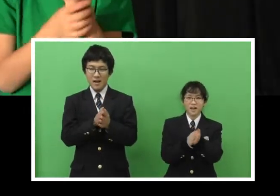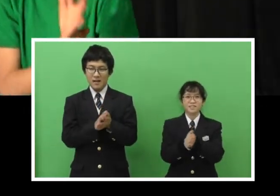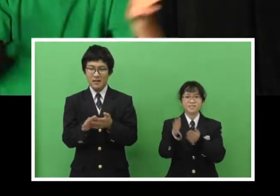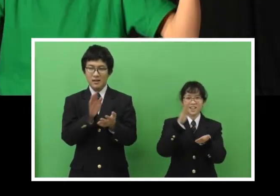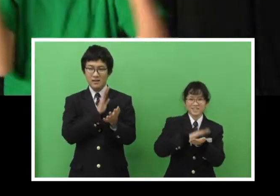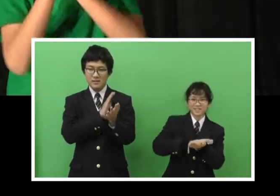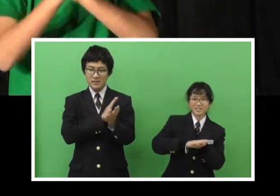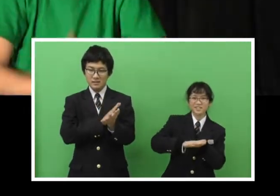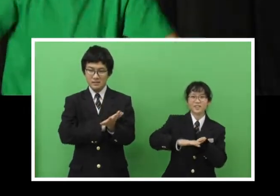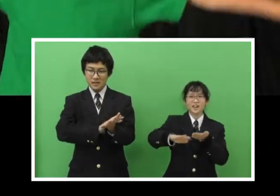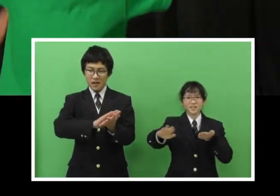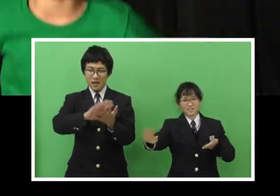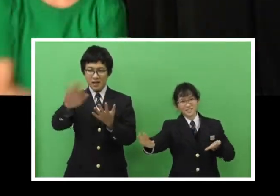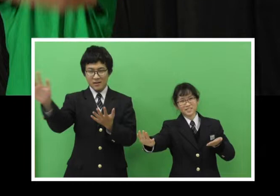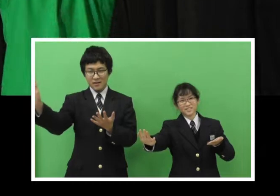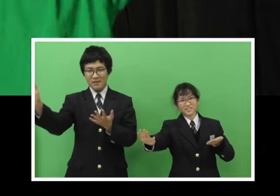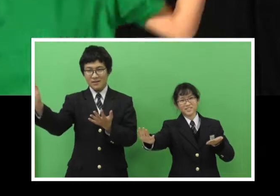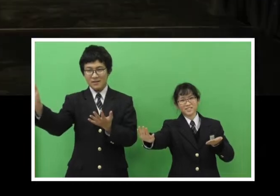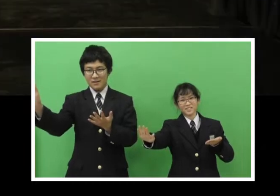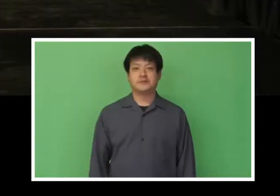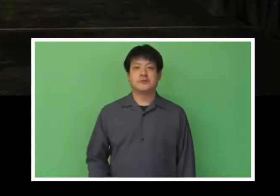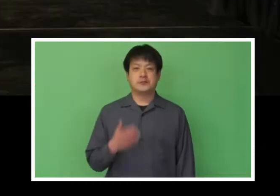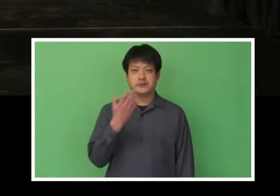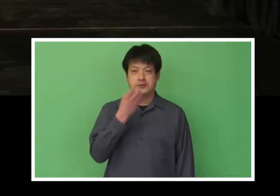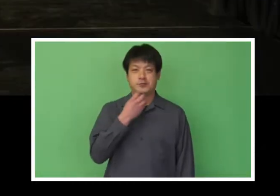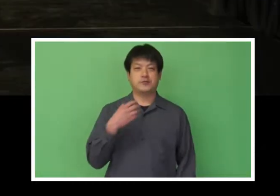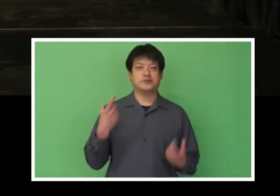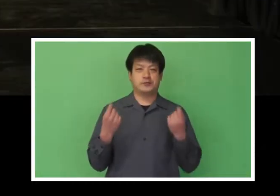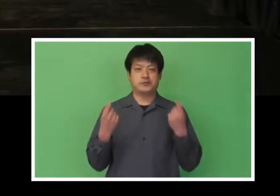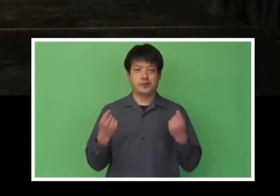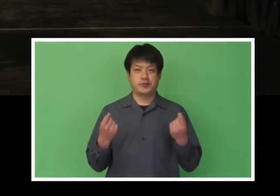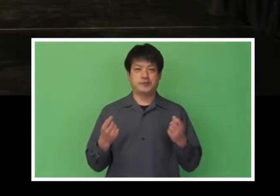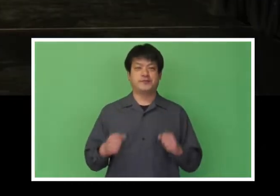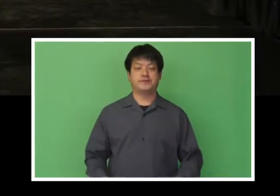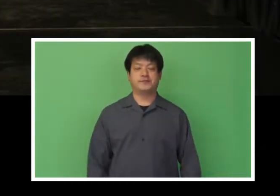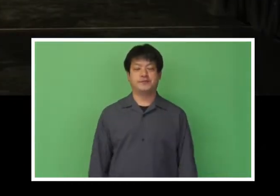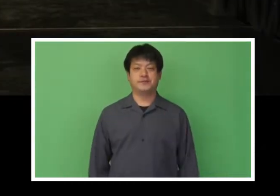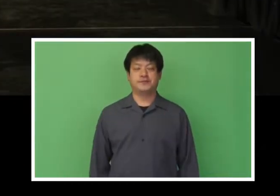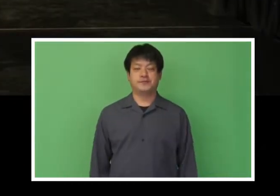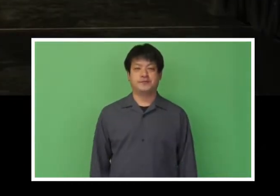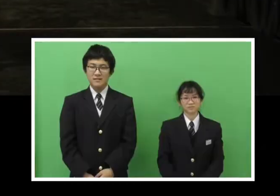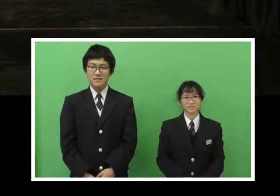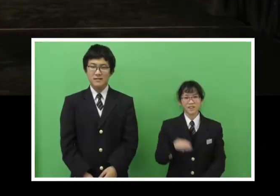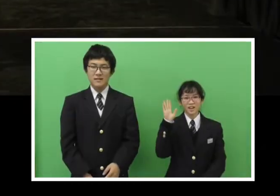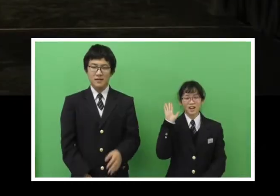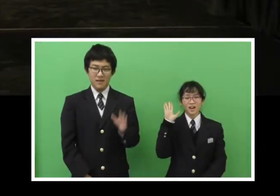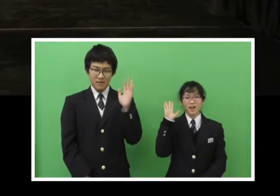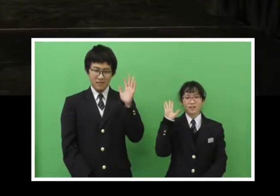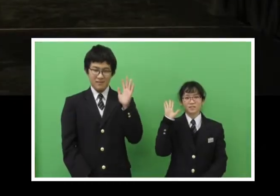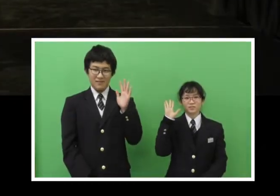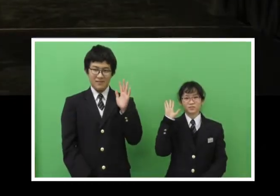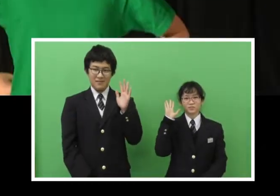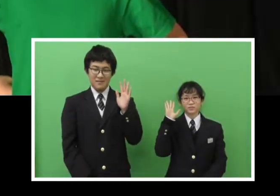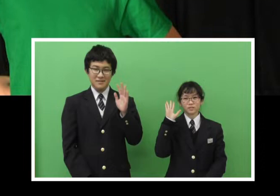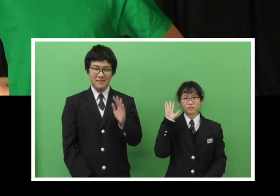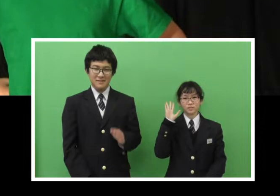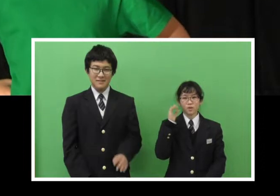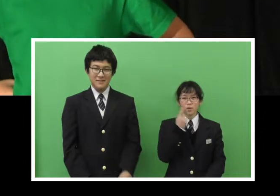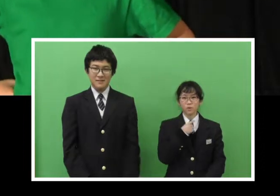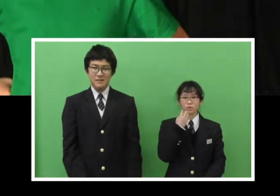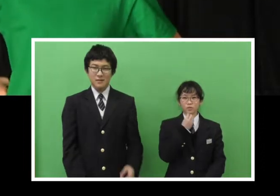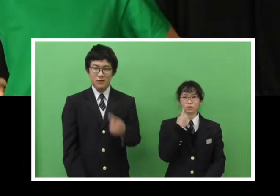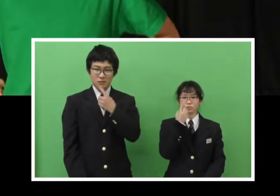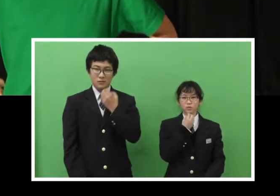洗ってきれい。 うがいもしっかりね。 はーい。お